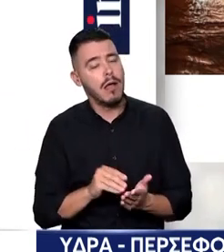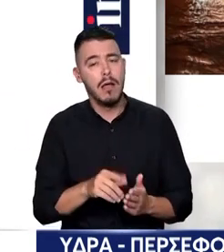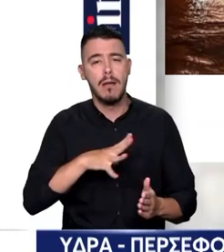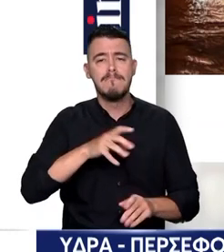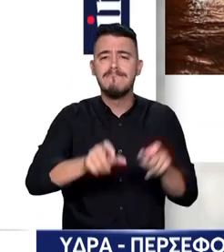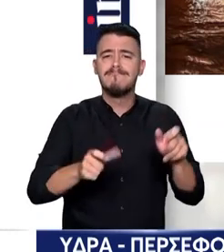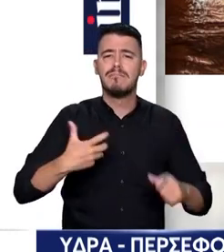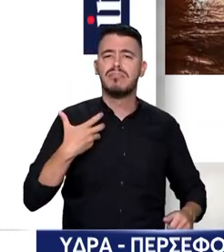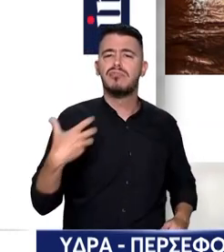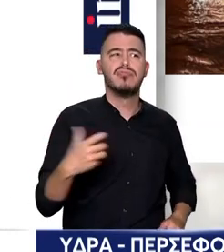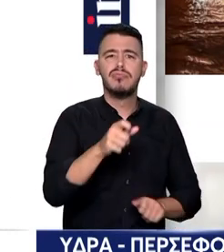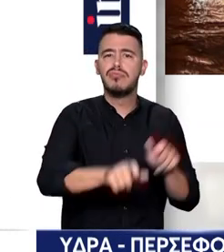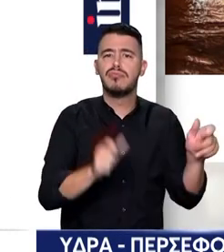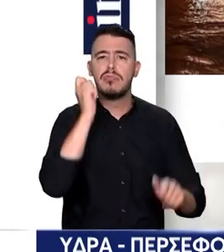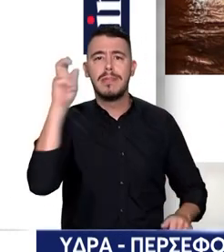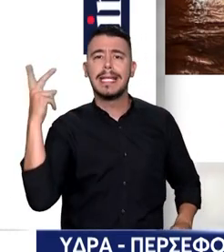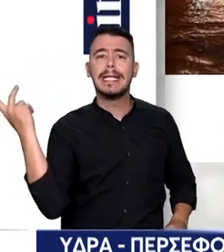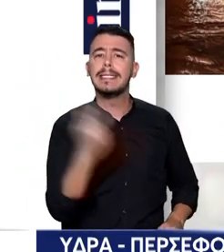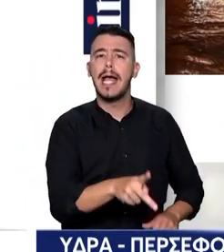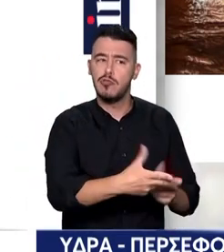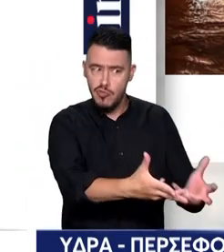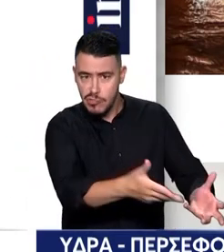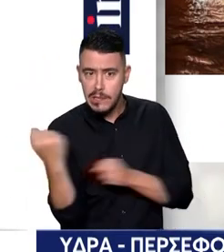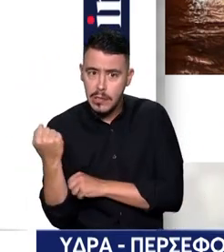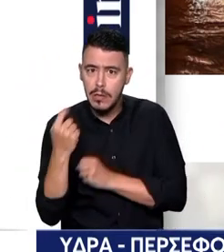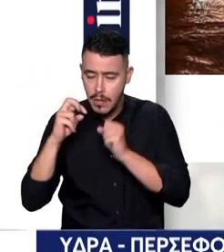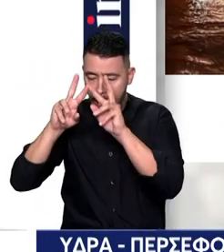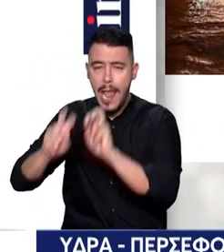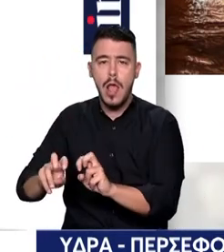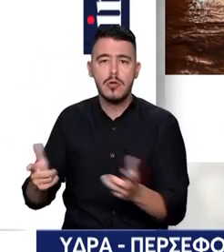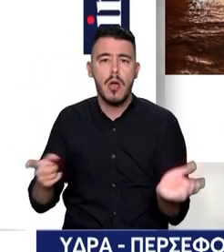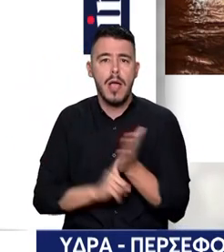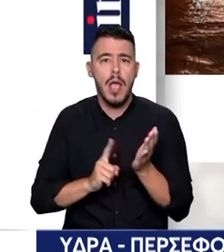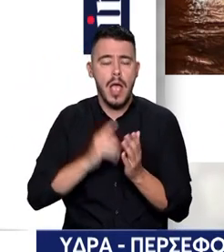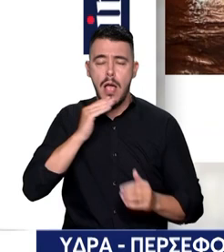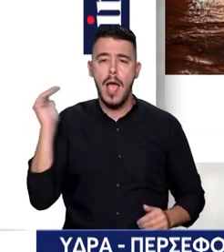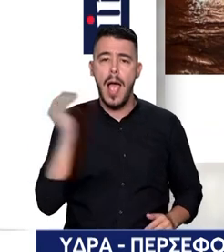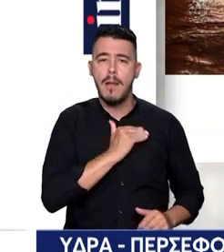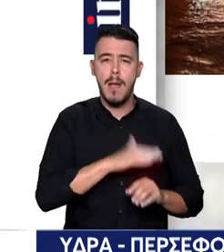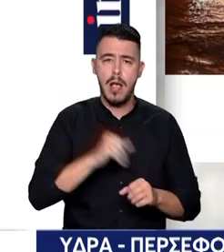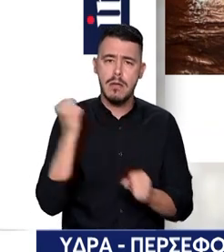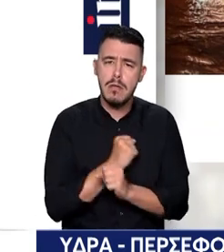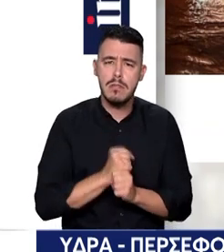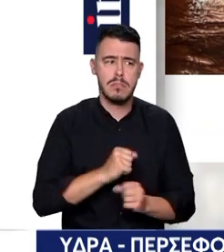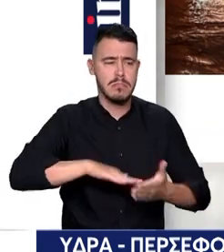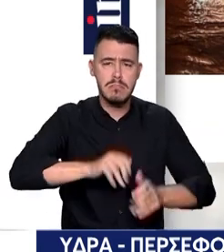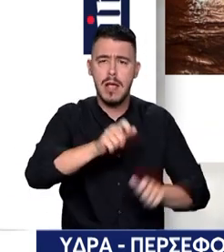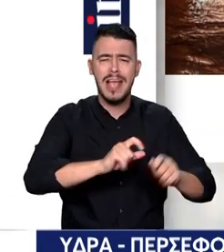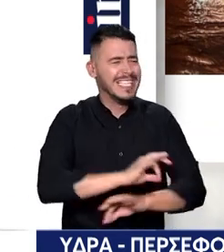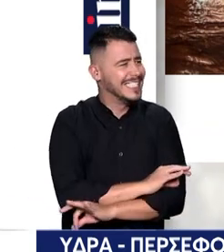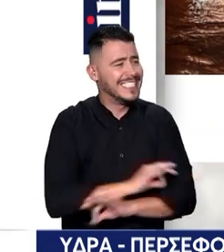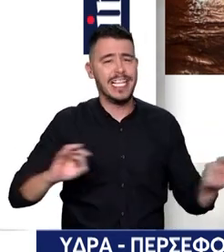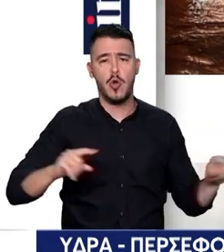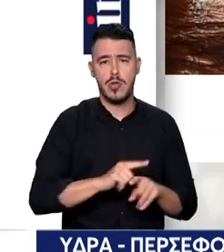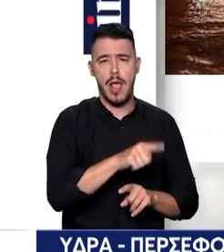της Θαλαμιγού. Πιθανολογείται πως οι επιβαίνοντες ενδεχομένως θα είχαν καταγράψει με τα κινητά τους τηλέφωνα την εκτόξευση βεγγαλικών